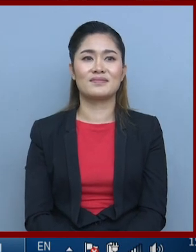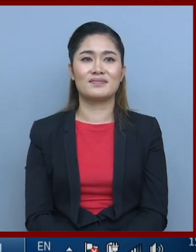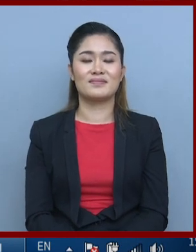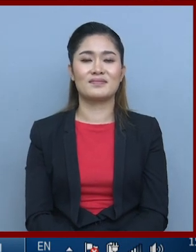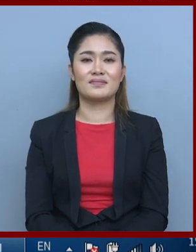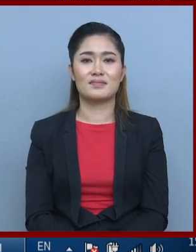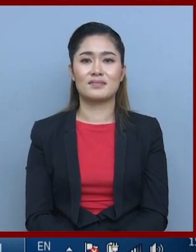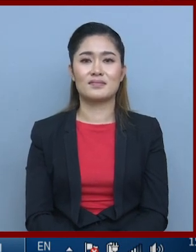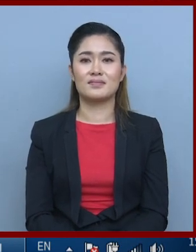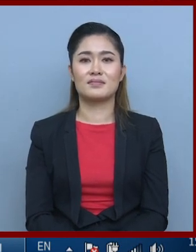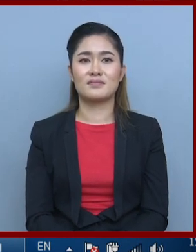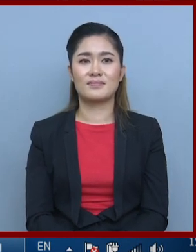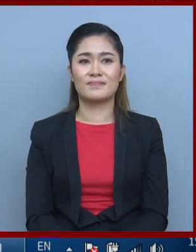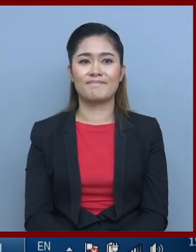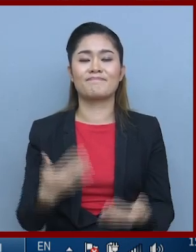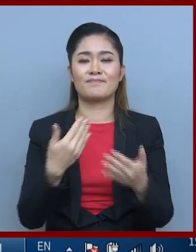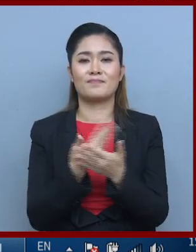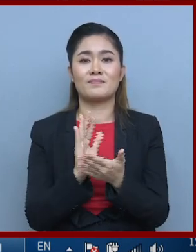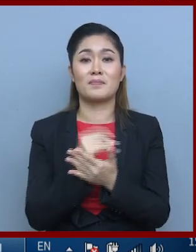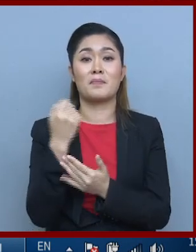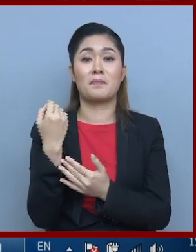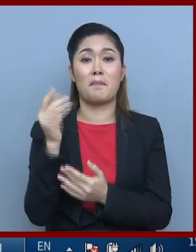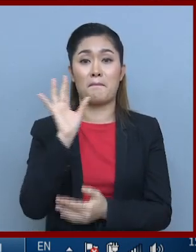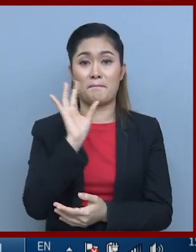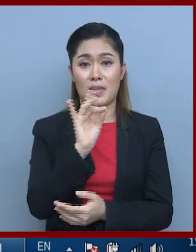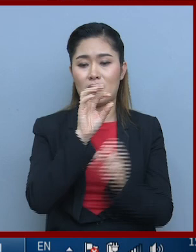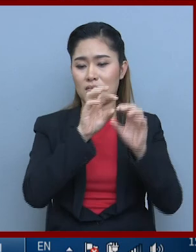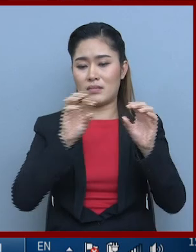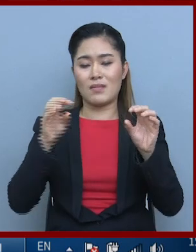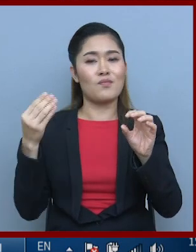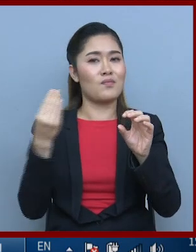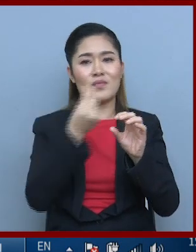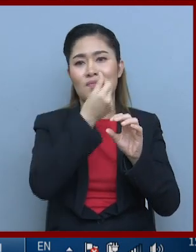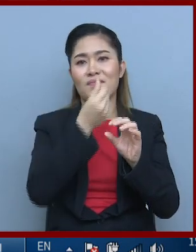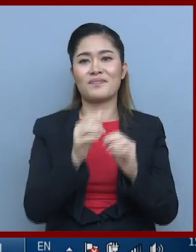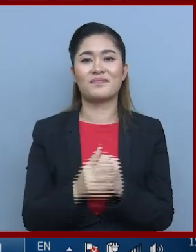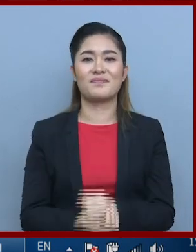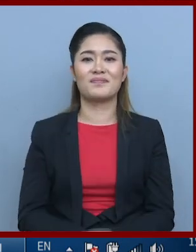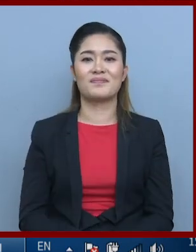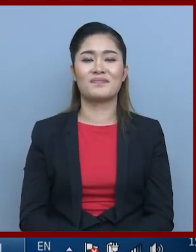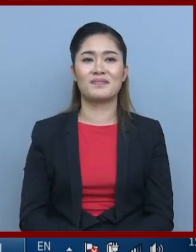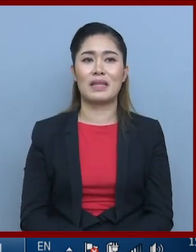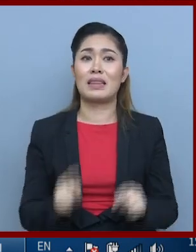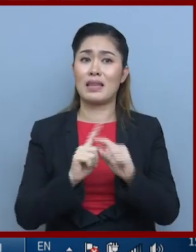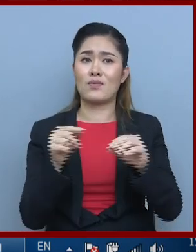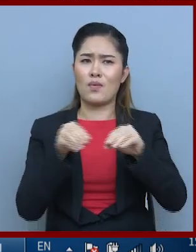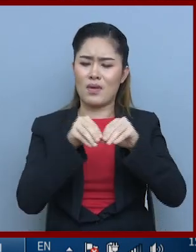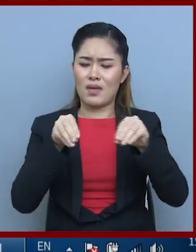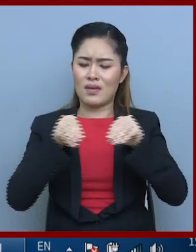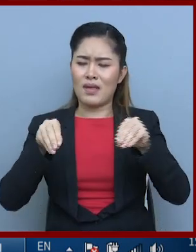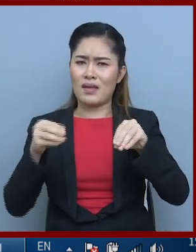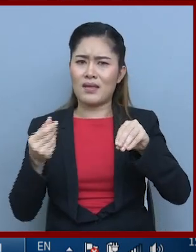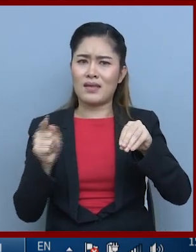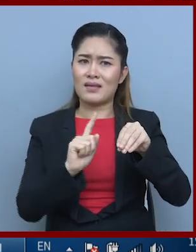ะ8รูปก็เสร็จภายในพริบตานะแต่ระยะห่างรู้สึกว่าจะเป็น